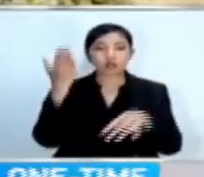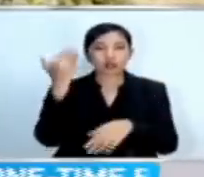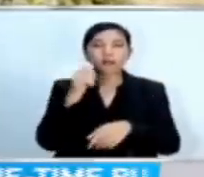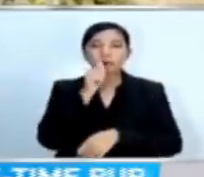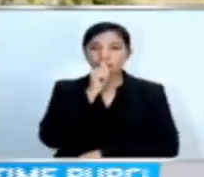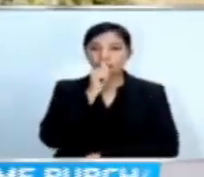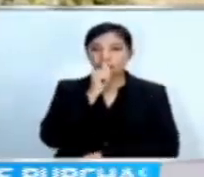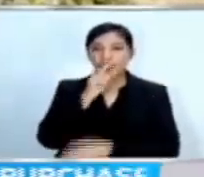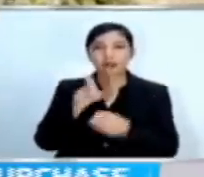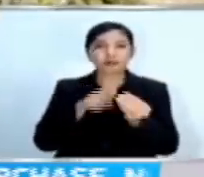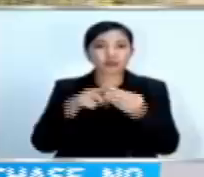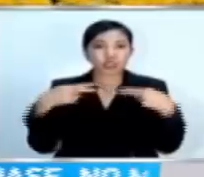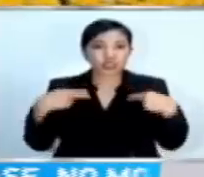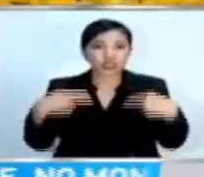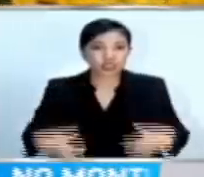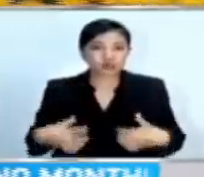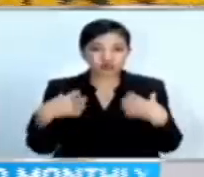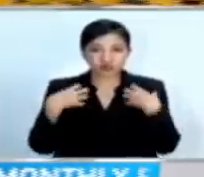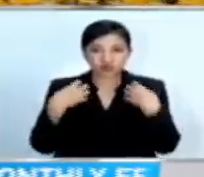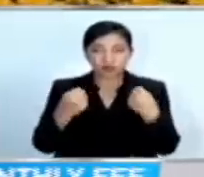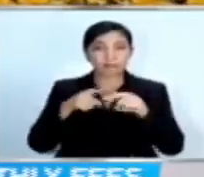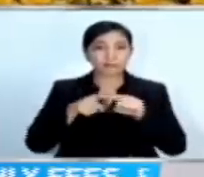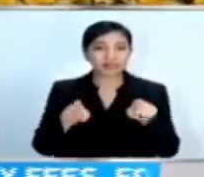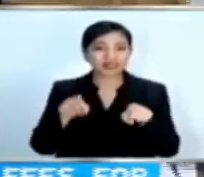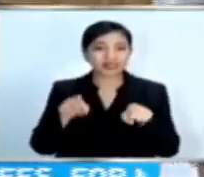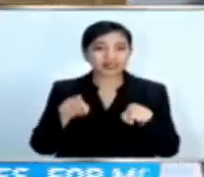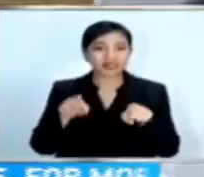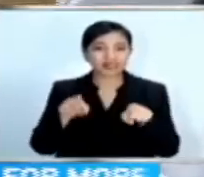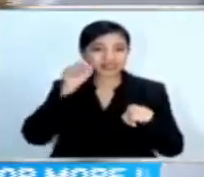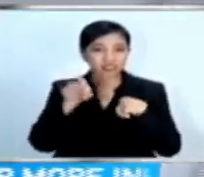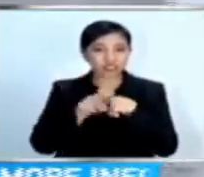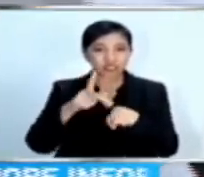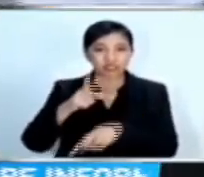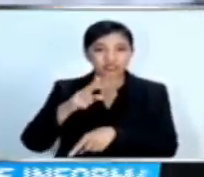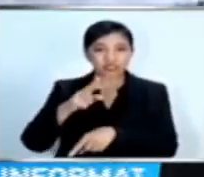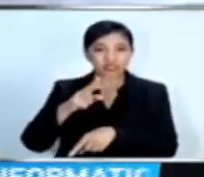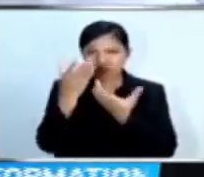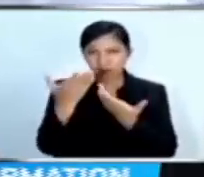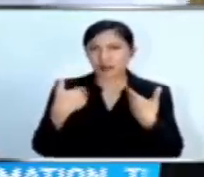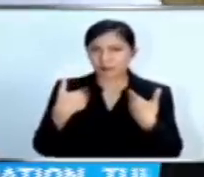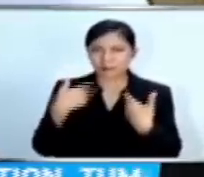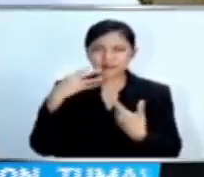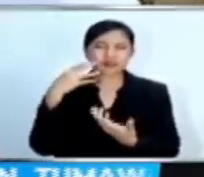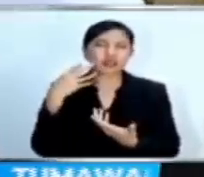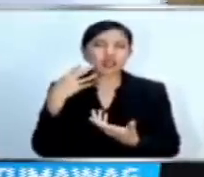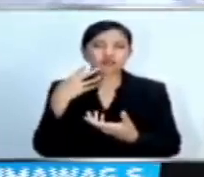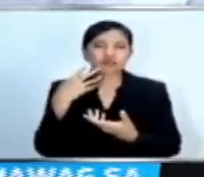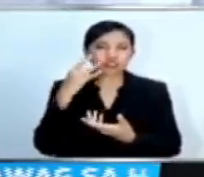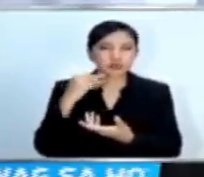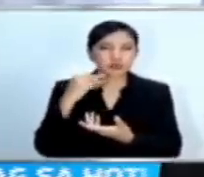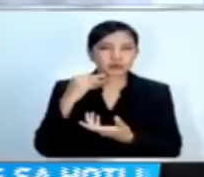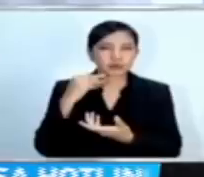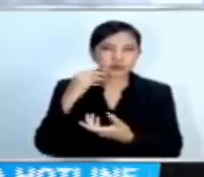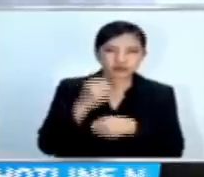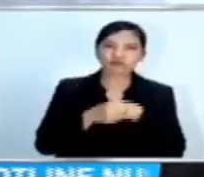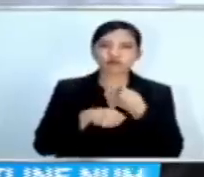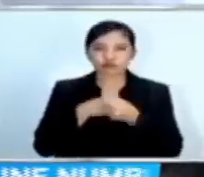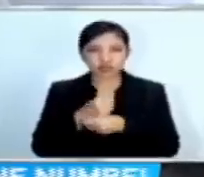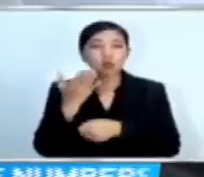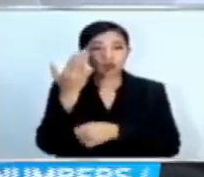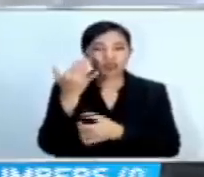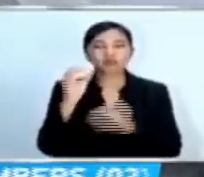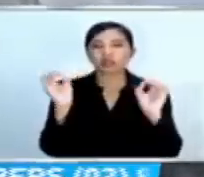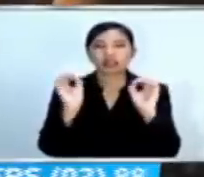nabanggit na ng kapatid na si Chris na may pinagdadaanan si Aquino noong wala siya sa 2019 death anniversary ng kanilang amang si dating